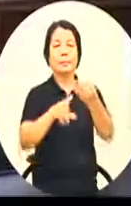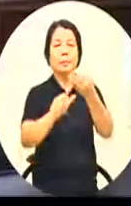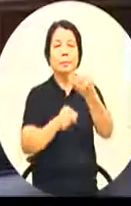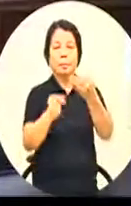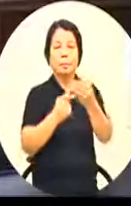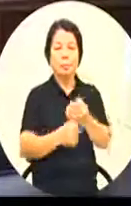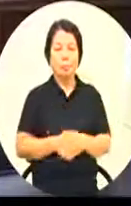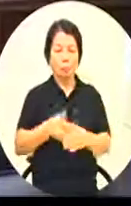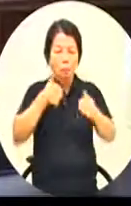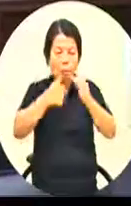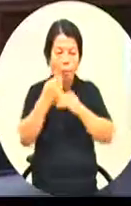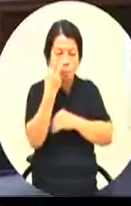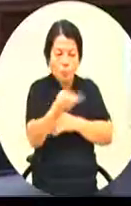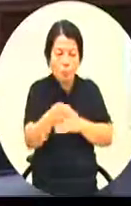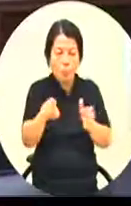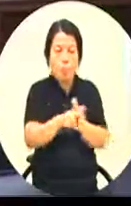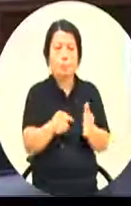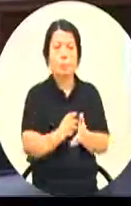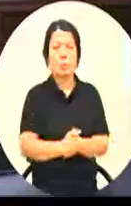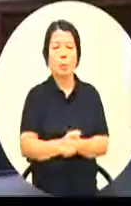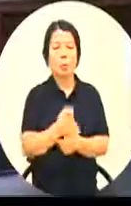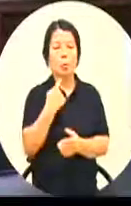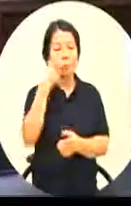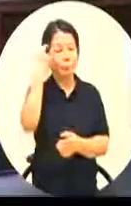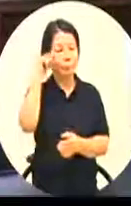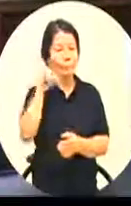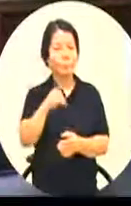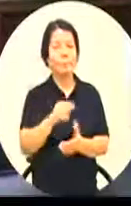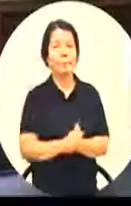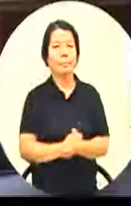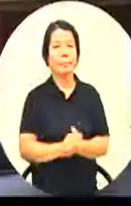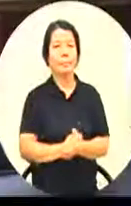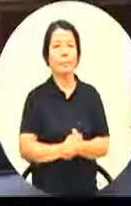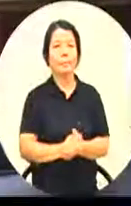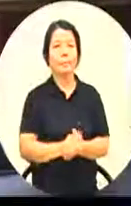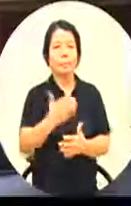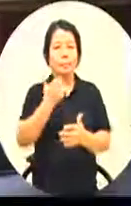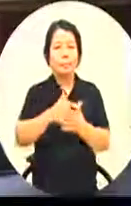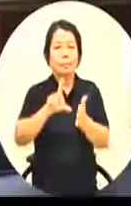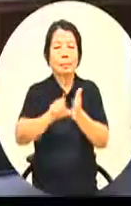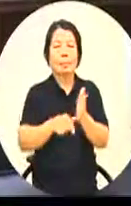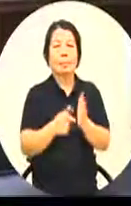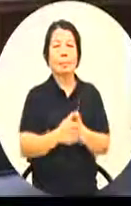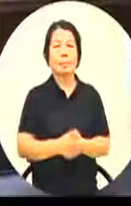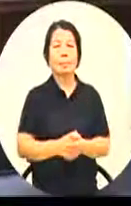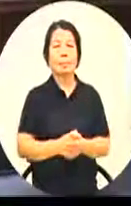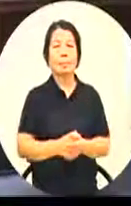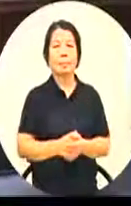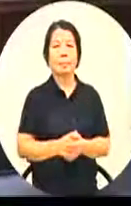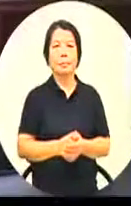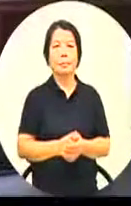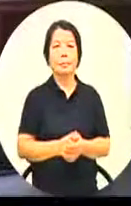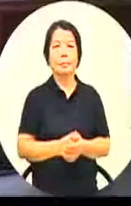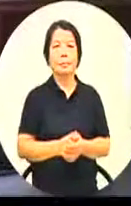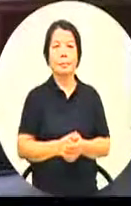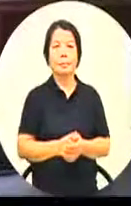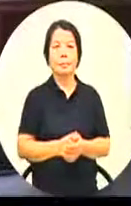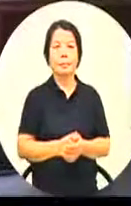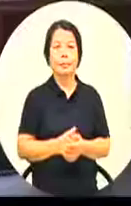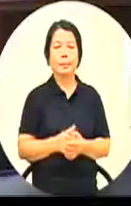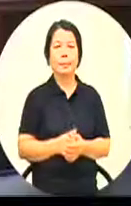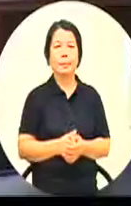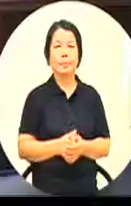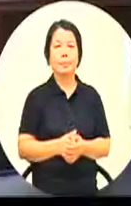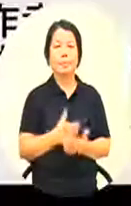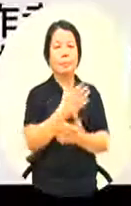后，这个幼儿园我自己一个很深的感想哈。那剩下时间，本来我要提这个幼儿教育工作者就业